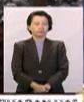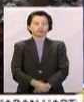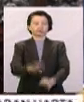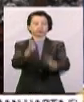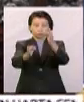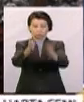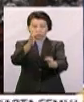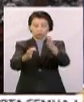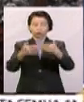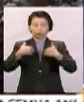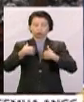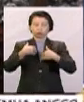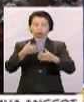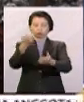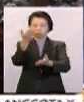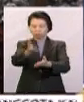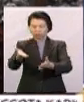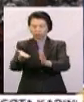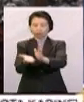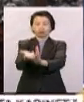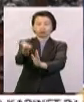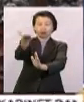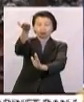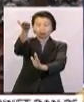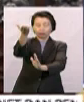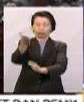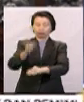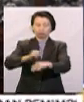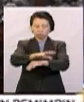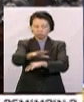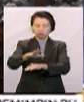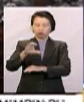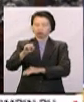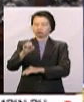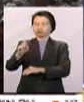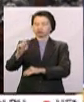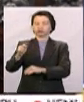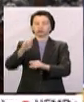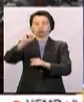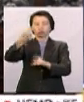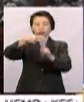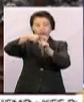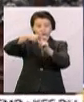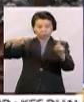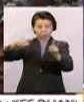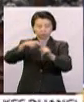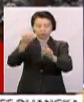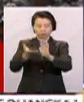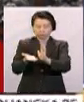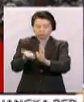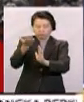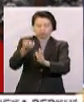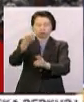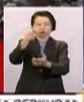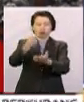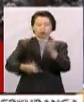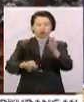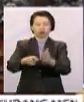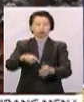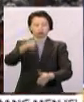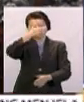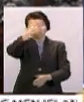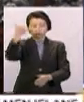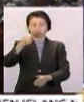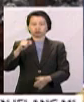Kiranya ada kenaikan harga, impak SST dijangka hanya separuh daripada kenaikan harga yang